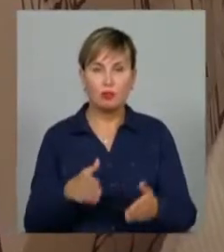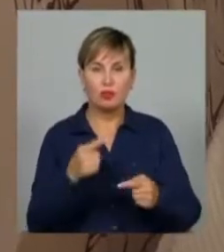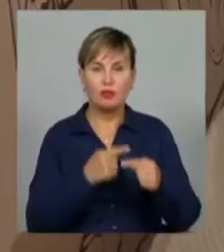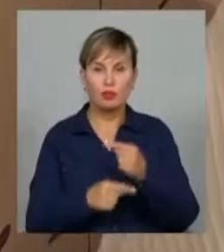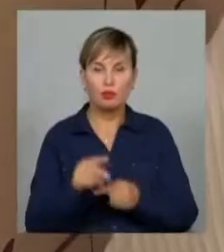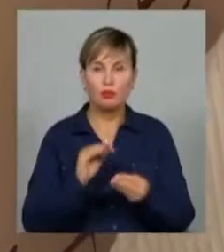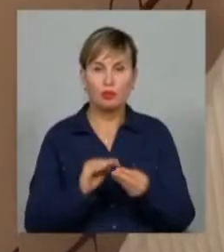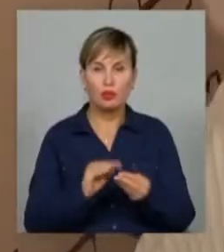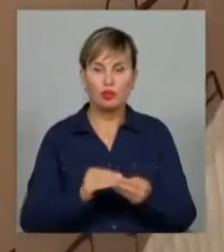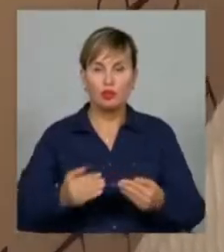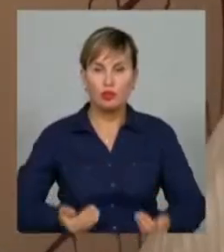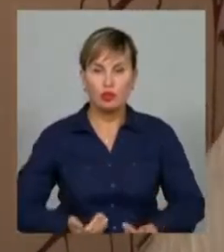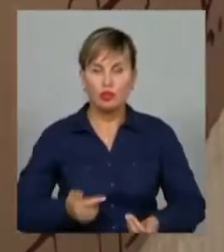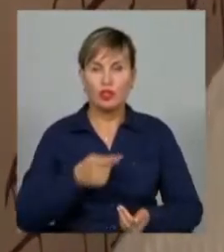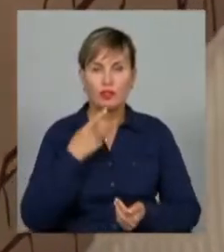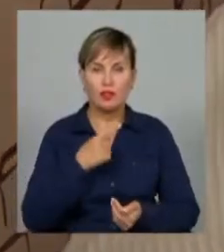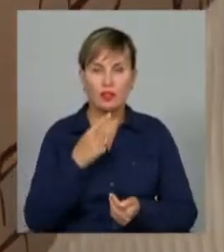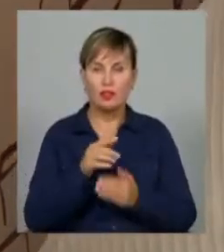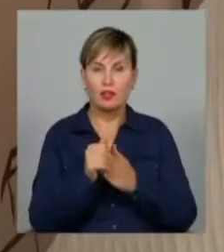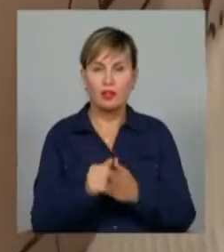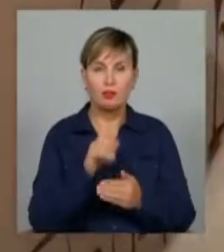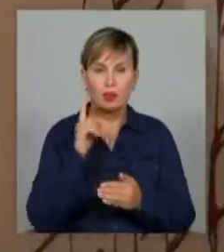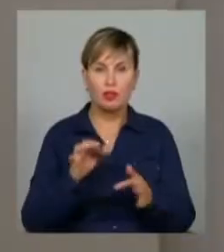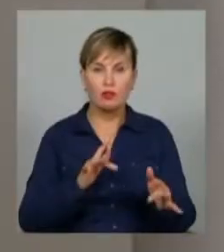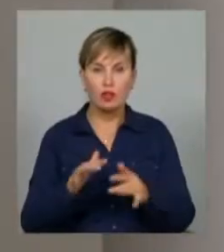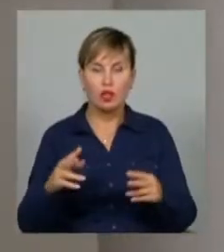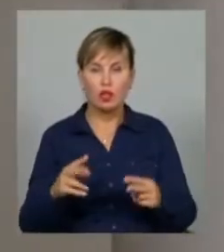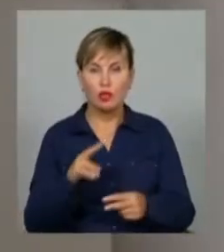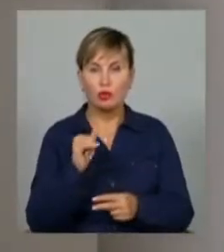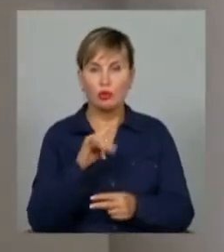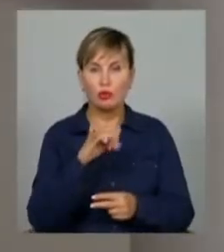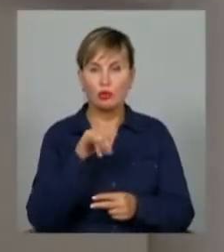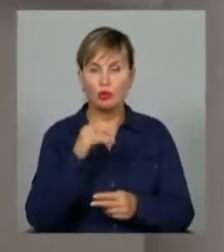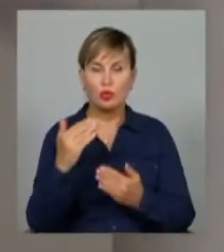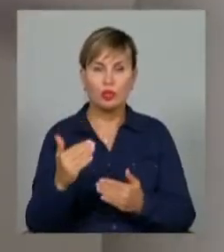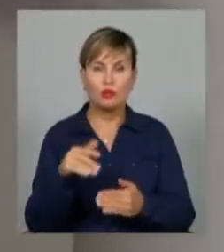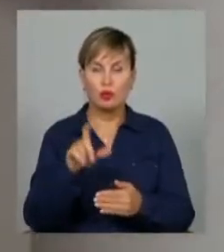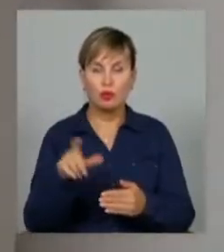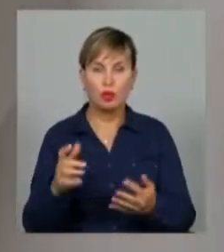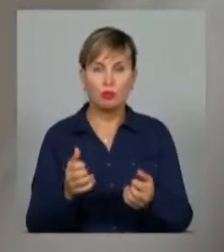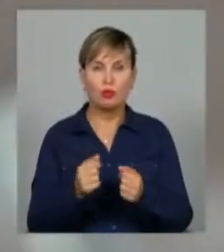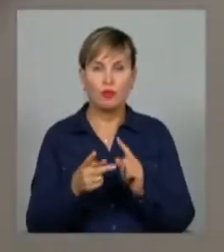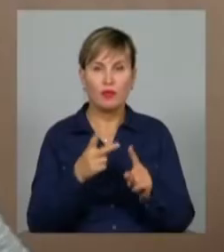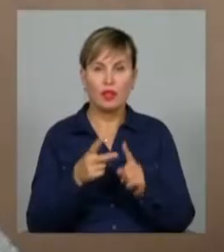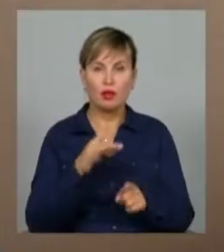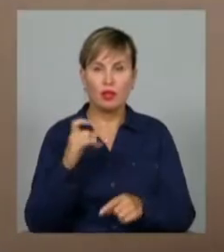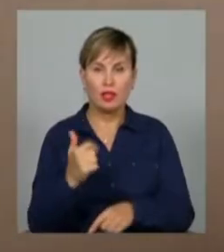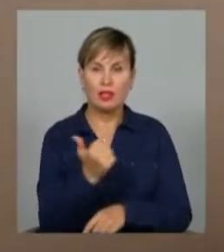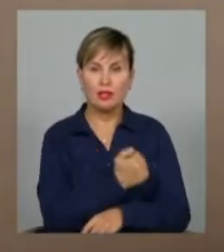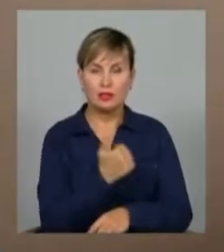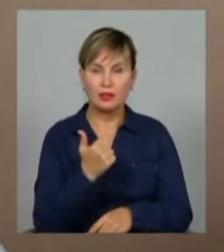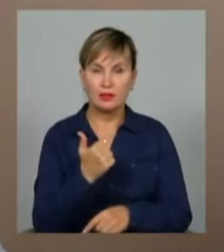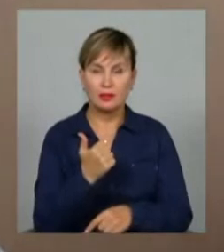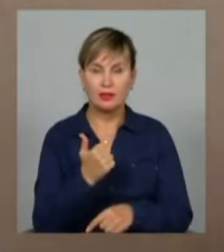к прежнему укладу жизни, считает лидер молодежного движения Нурсултан Беккаиров. Он и его соратники получили второй компонент казахстанской